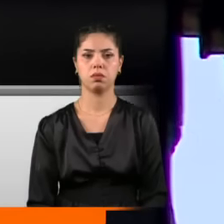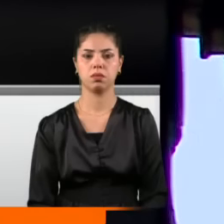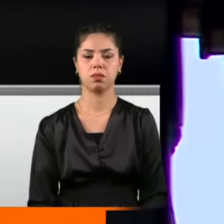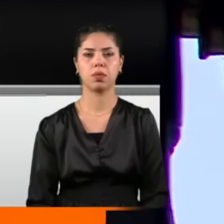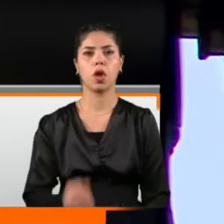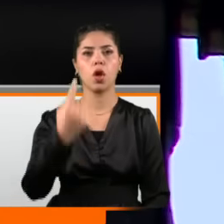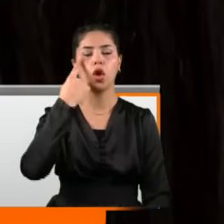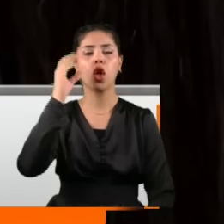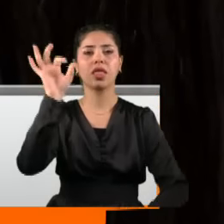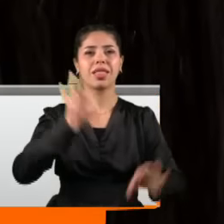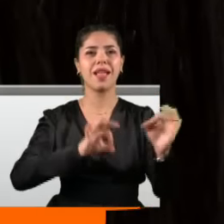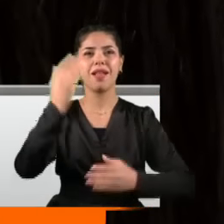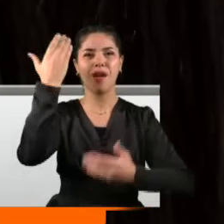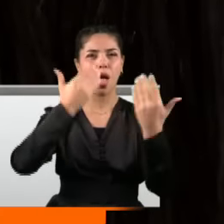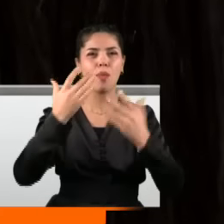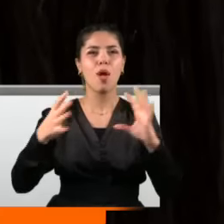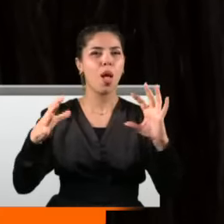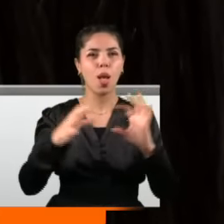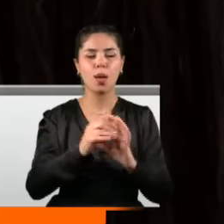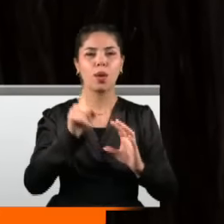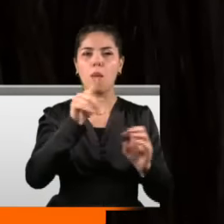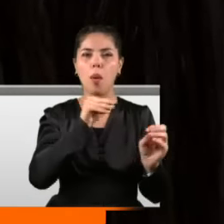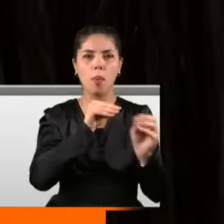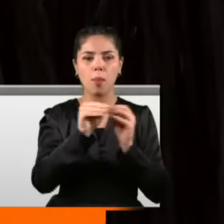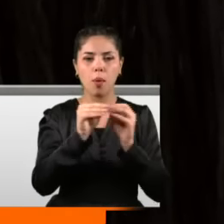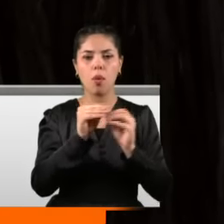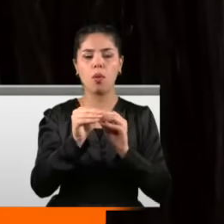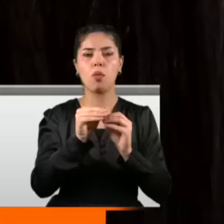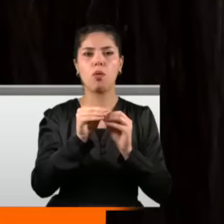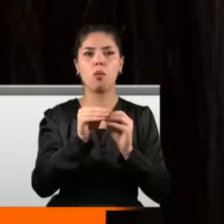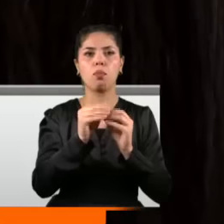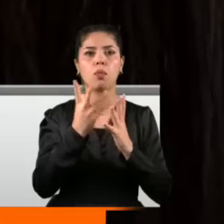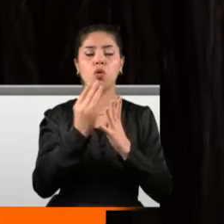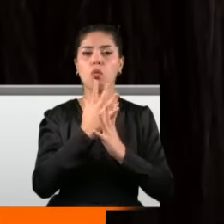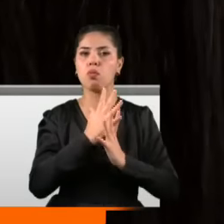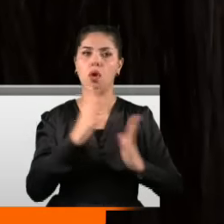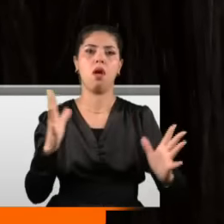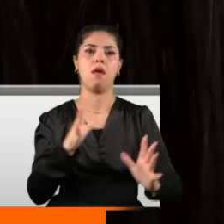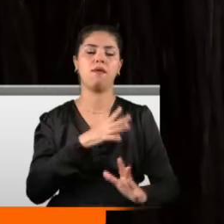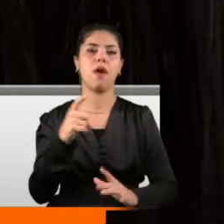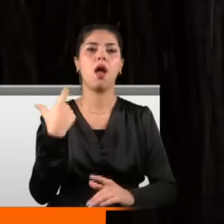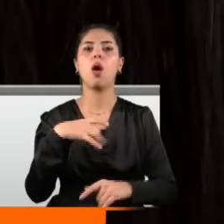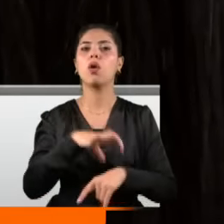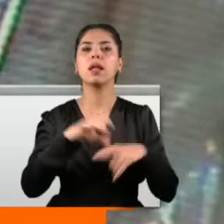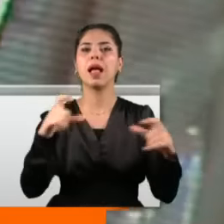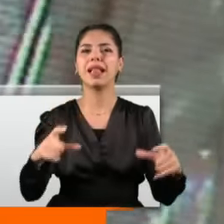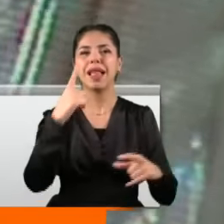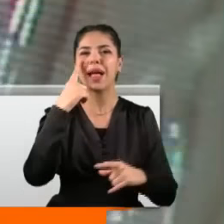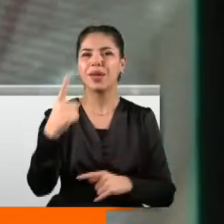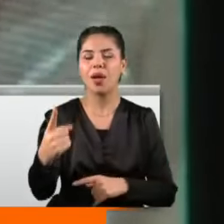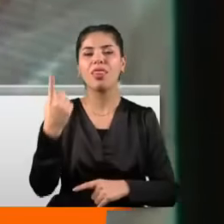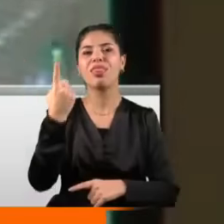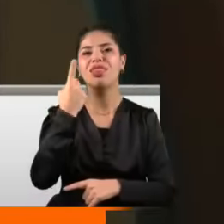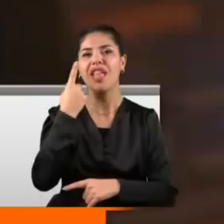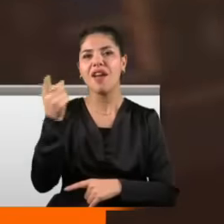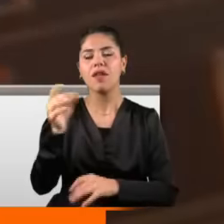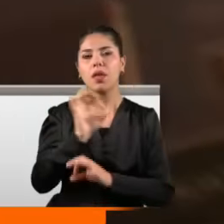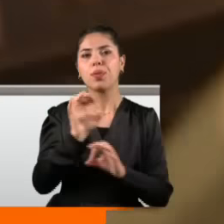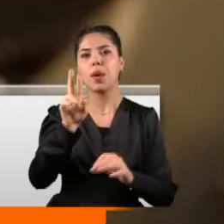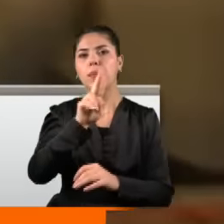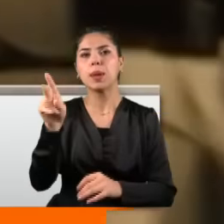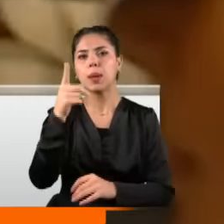Göz tedavisi operasyonlarıyla ilgili skandal aslında görünenden çok daha büyük. Özel hastaneler aracılığıyla devlete tam